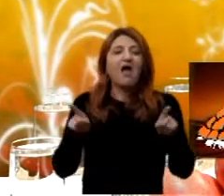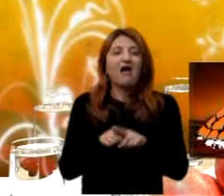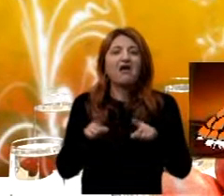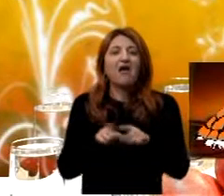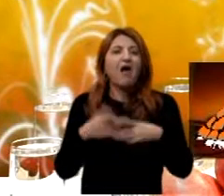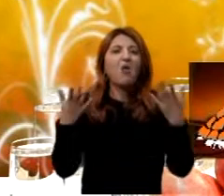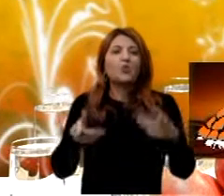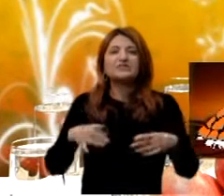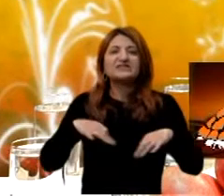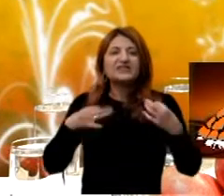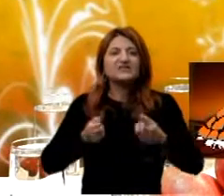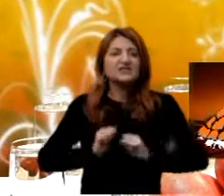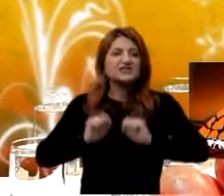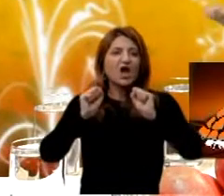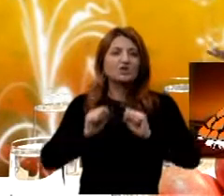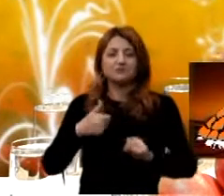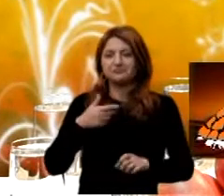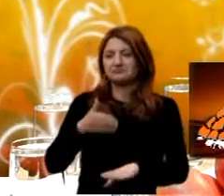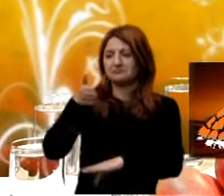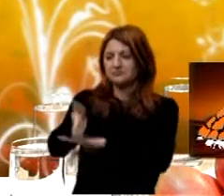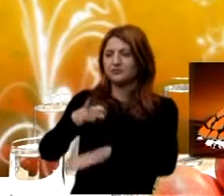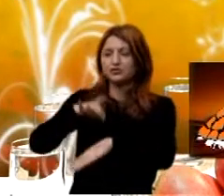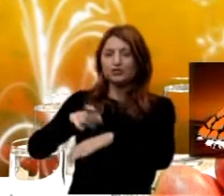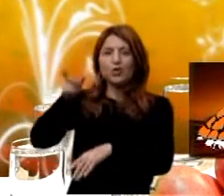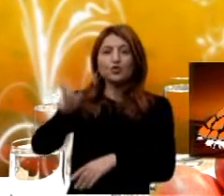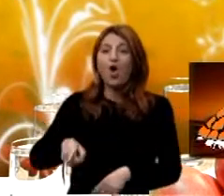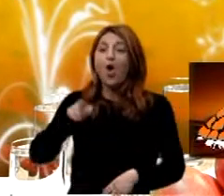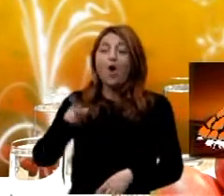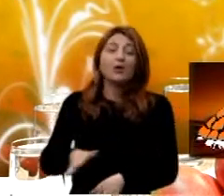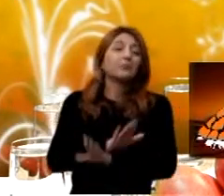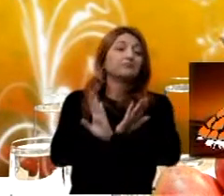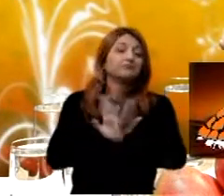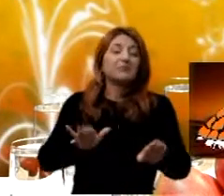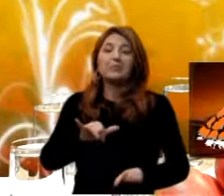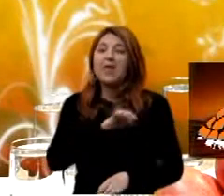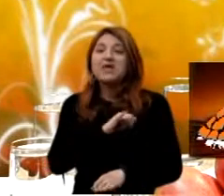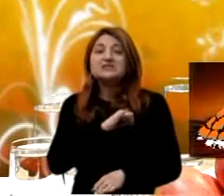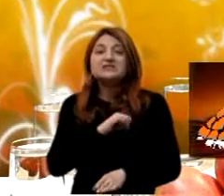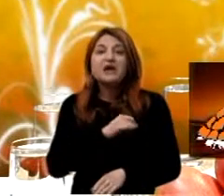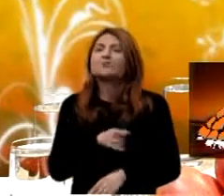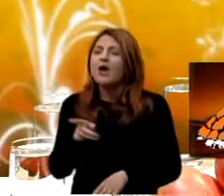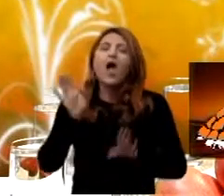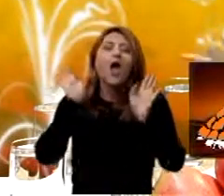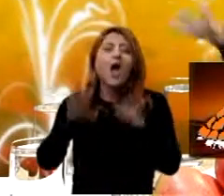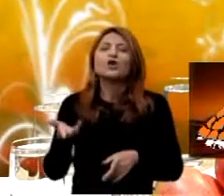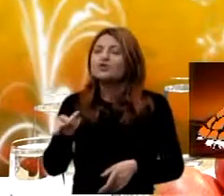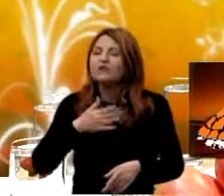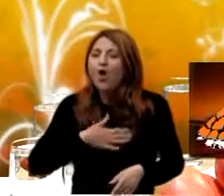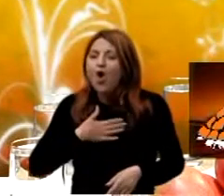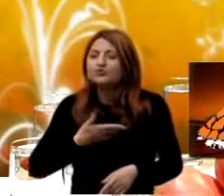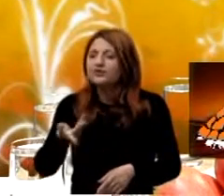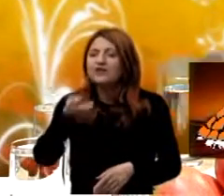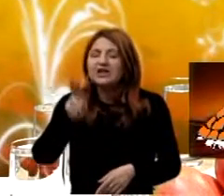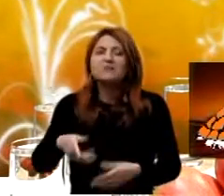u zdravstvenoj zaštiti. Doći ćete nekoj liječnici koja apsolutno ne zanima. Ona vam kaže, a šta hoćete,